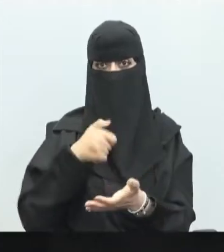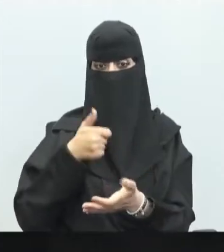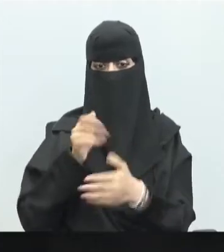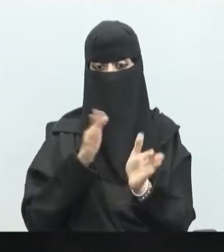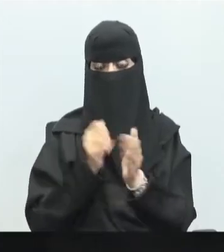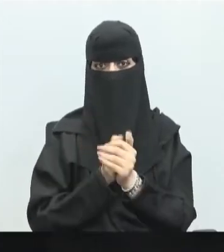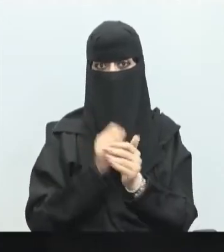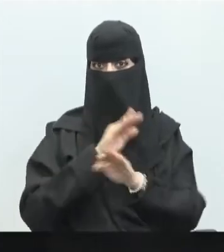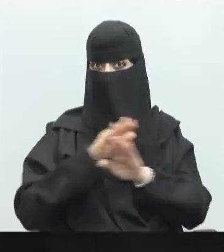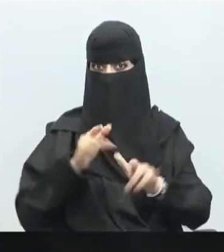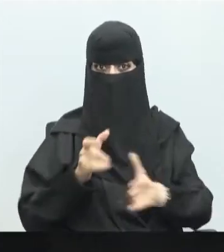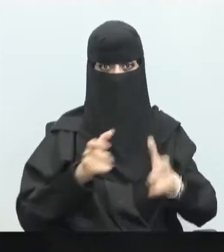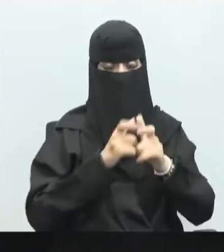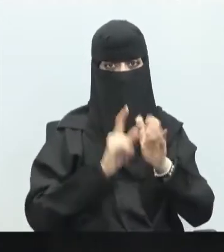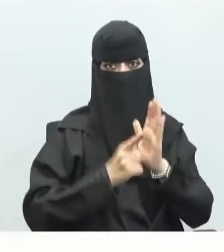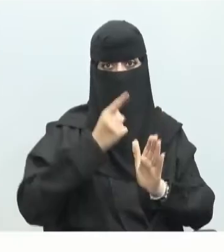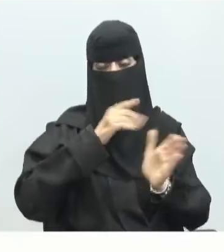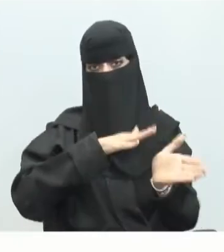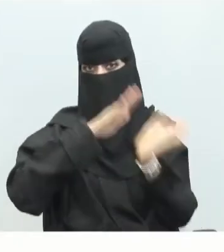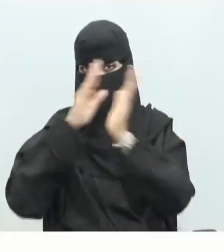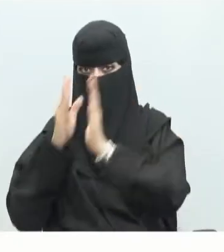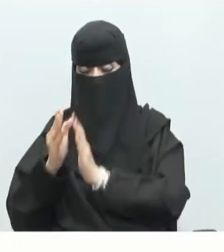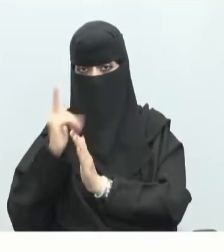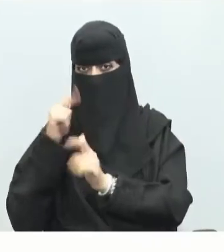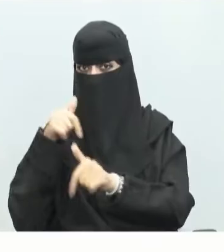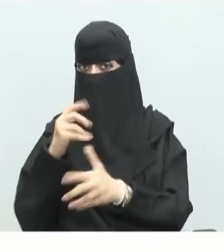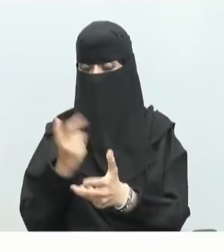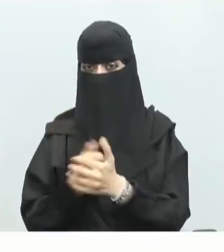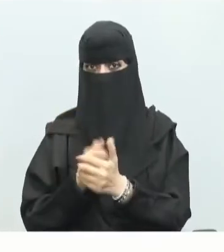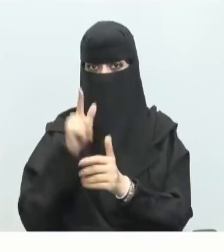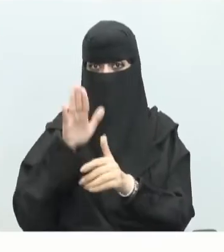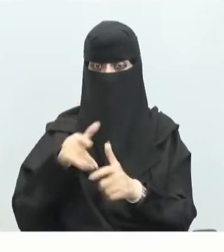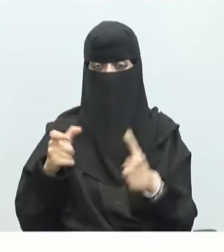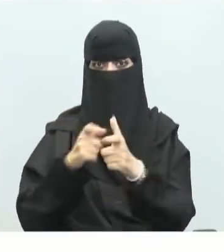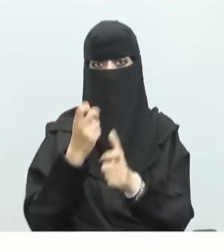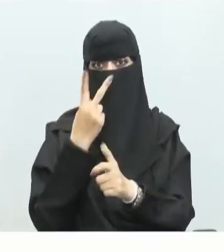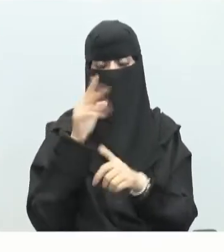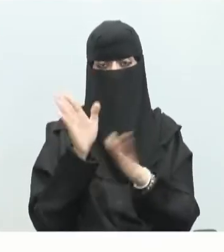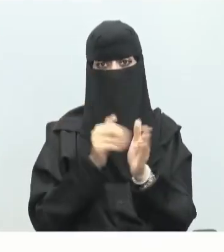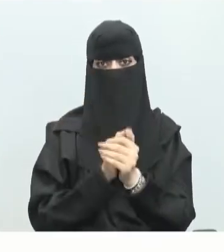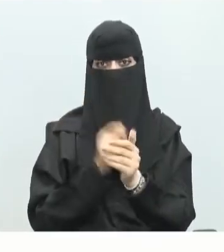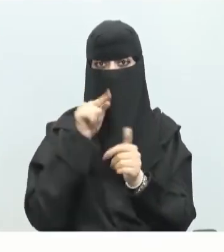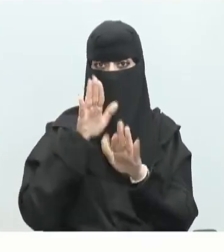انتهينا من المجموعه الاولى ننتقل الى ماذا الى المجموعه الثانيه